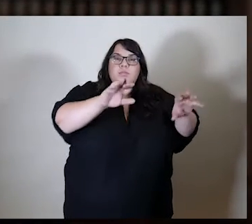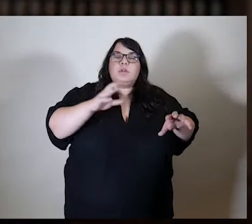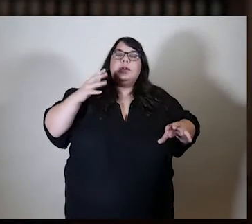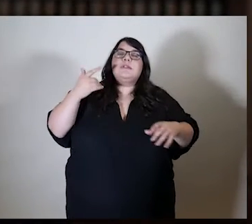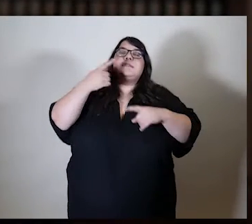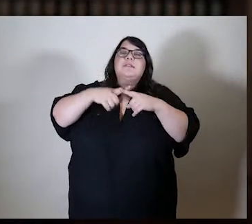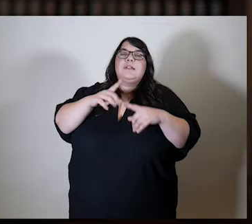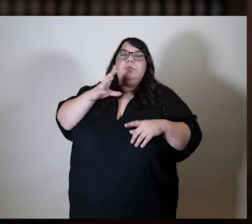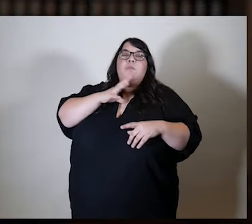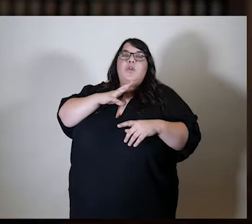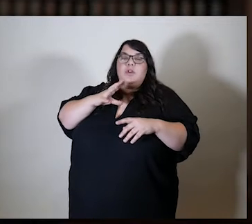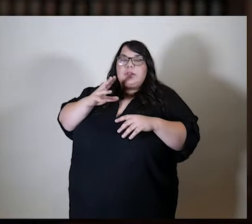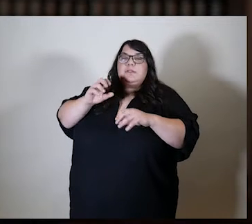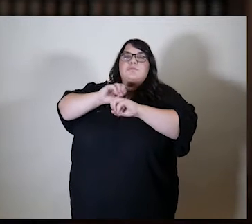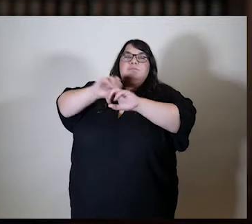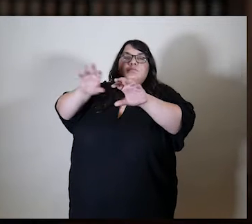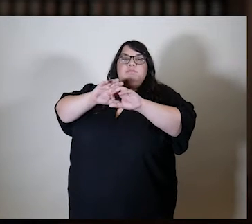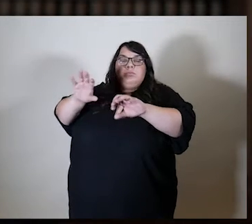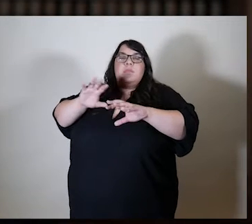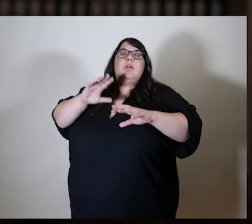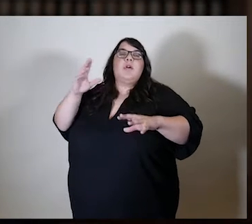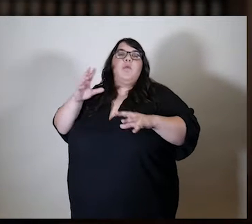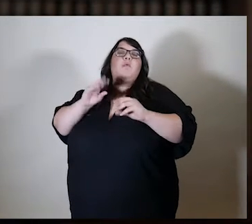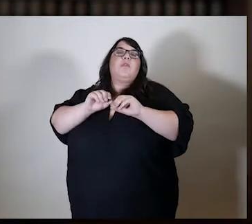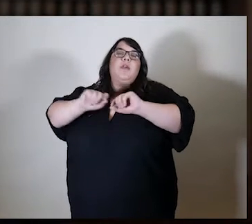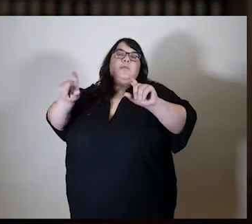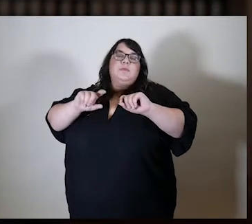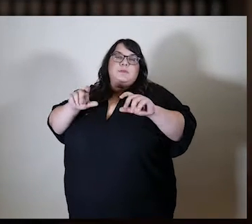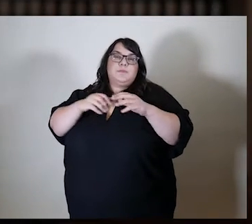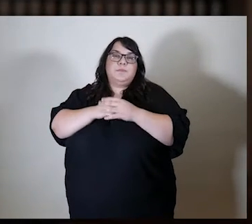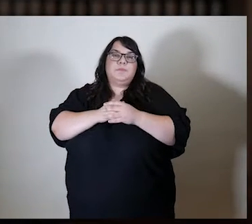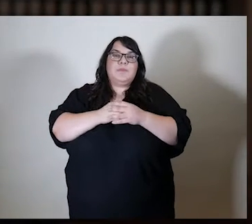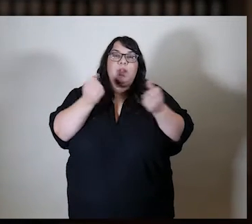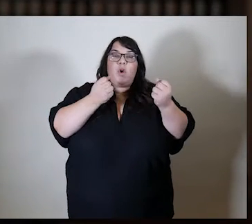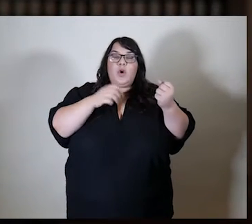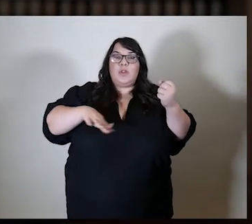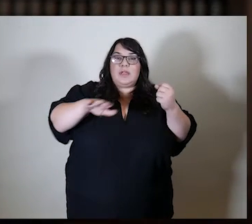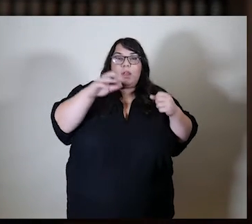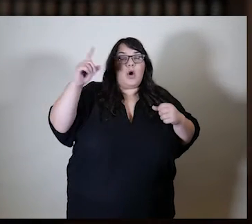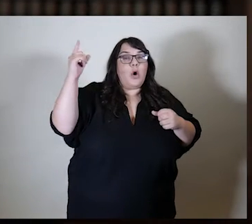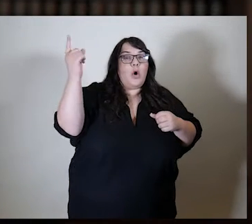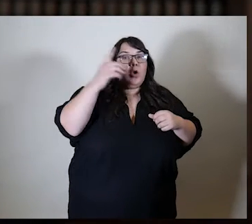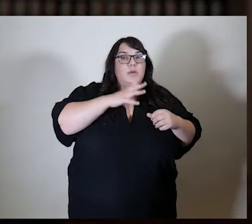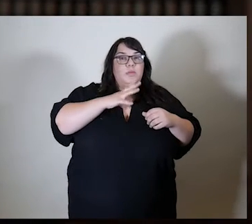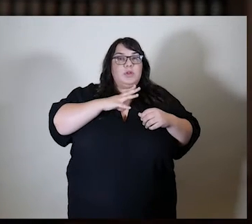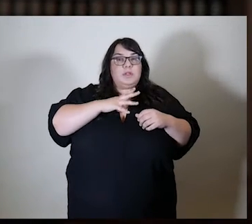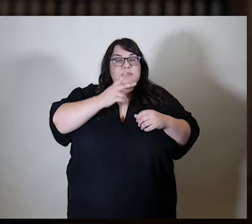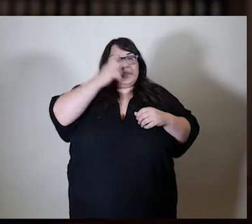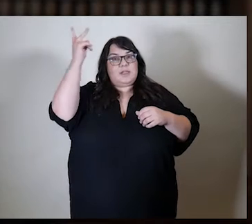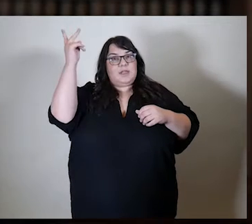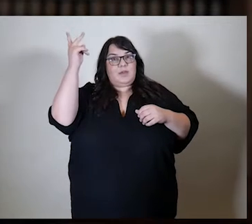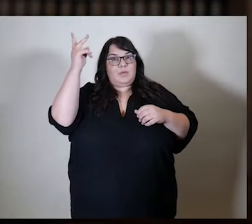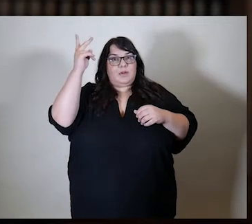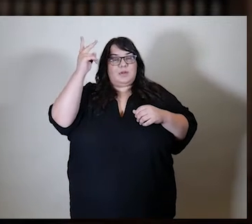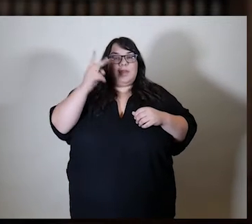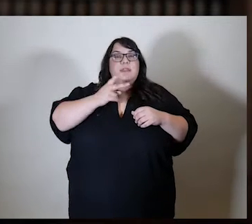στα σχολεία και ευαισθητοποιήσει εκατομμύρια πολιτών με τις δράσεις μας και τις καμπάνιες ενημέρωσης. Η οδική ασφάλεια είναι δικαίωμα όλων